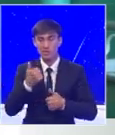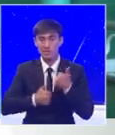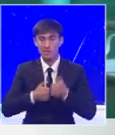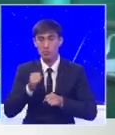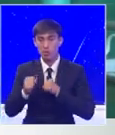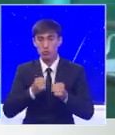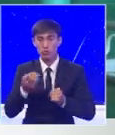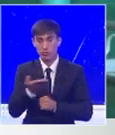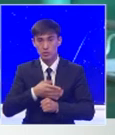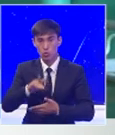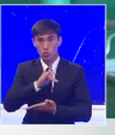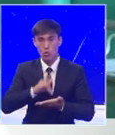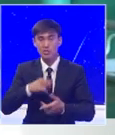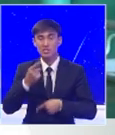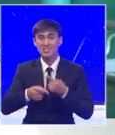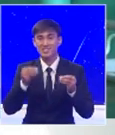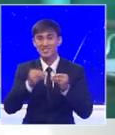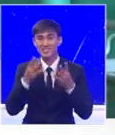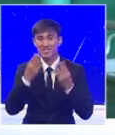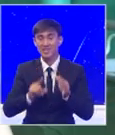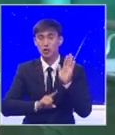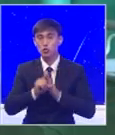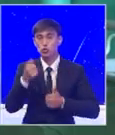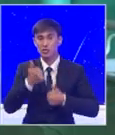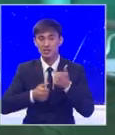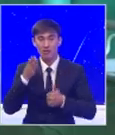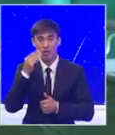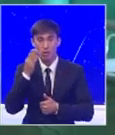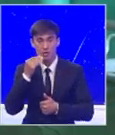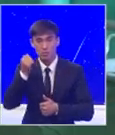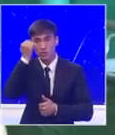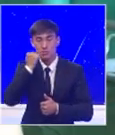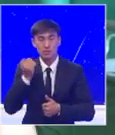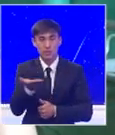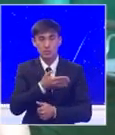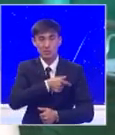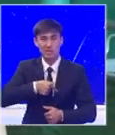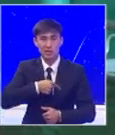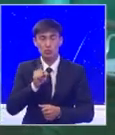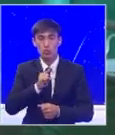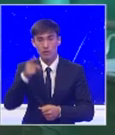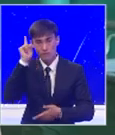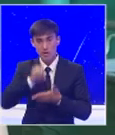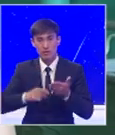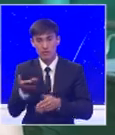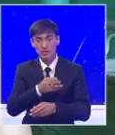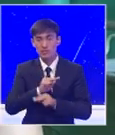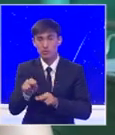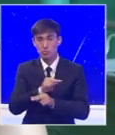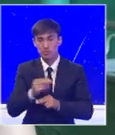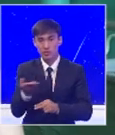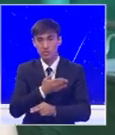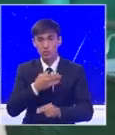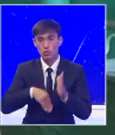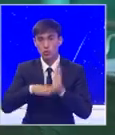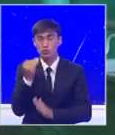по боксу в нашем городе, через 10 дней начнутся состязания в Алматы. Спасибо нашим тренерам за то, что они верят в нас и воспитывают в нас